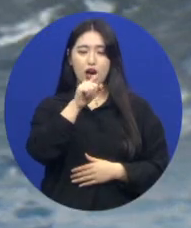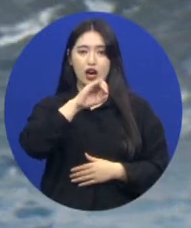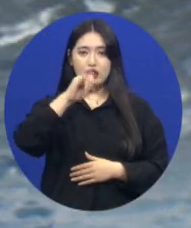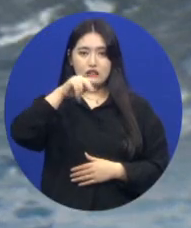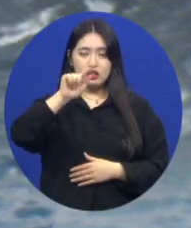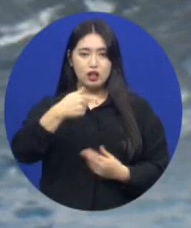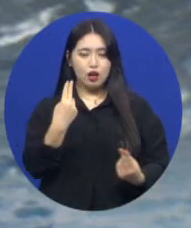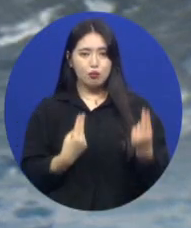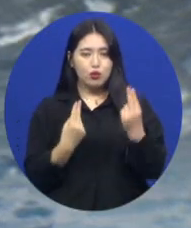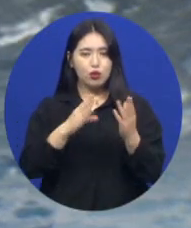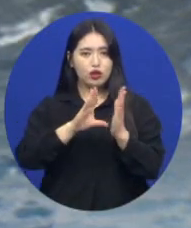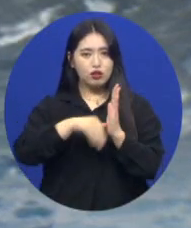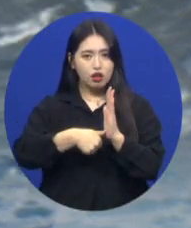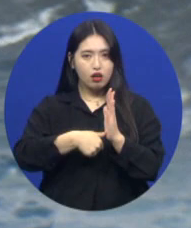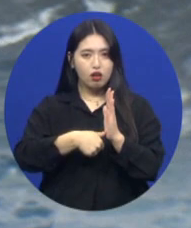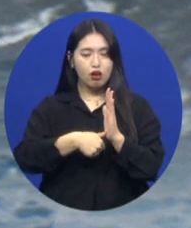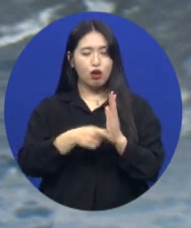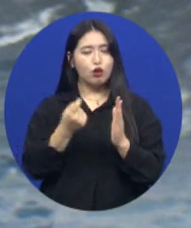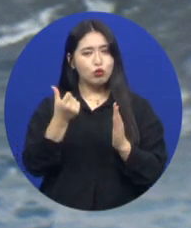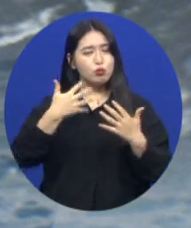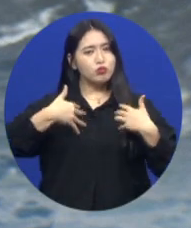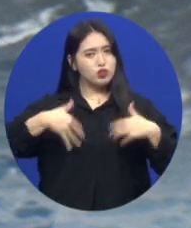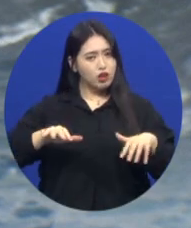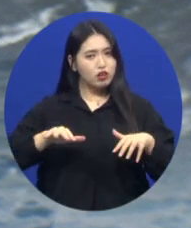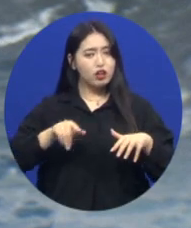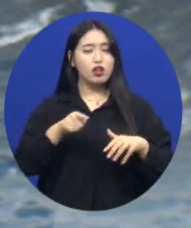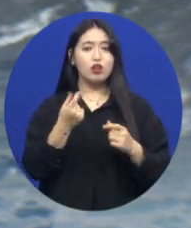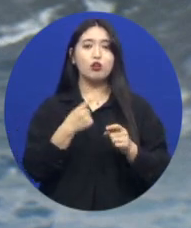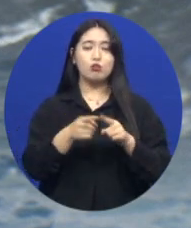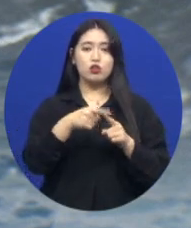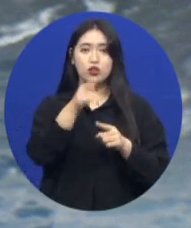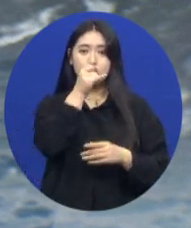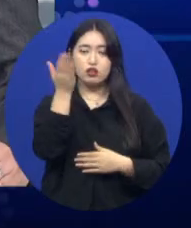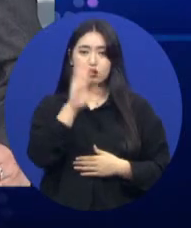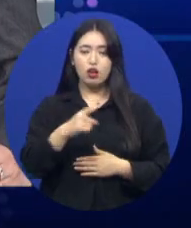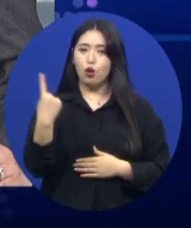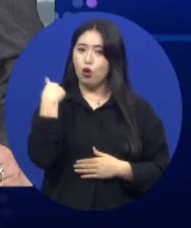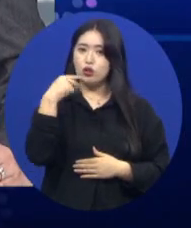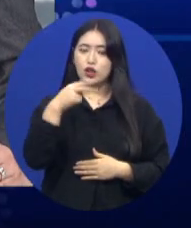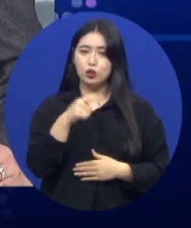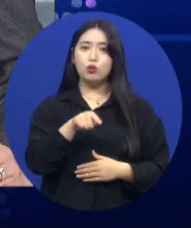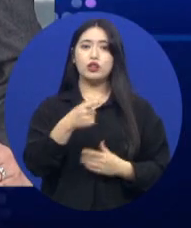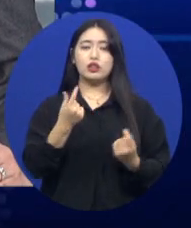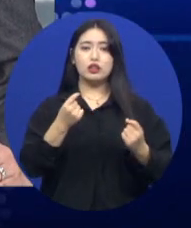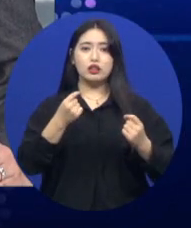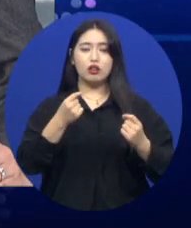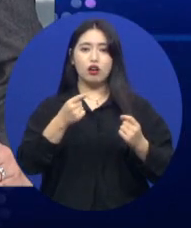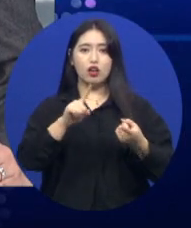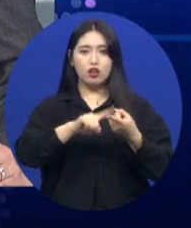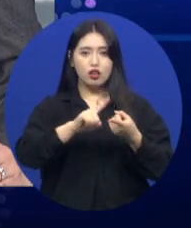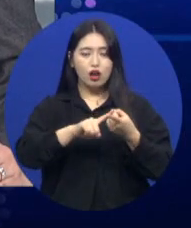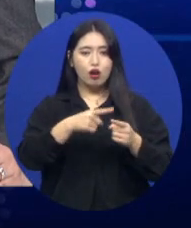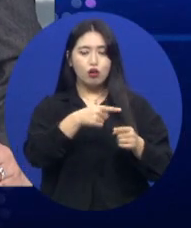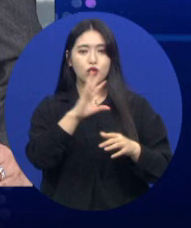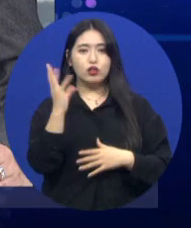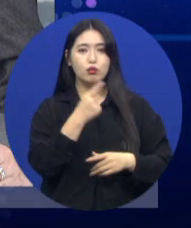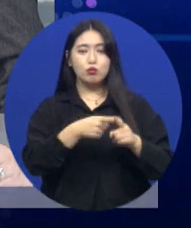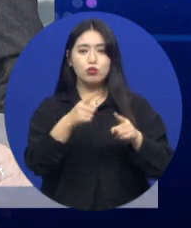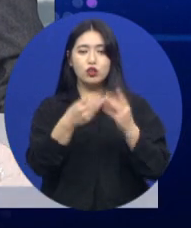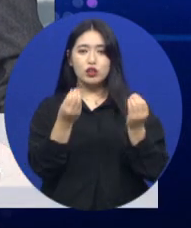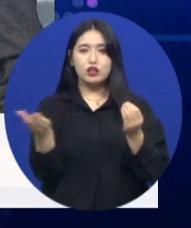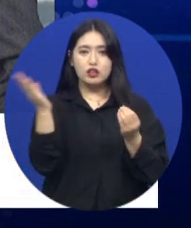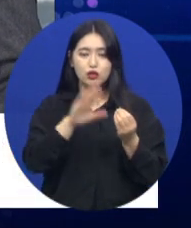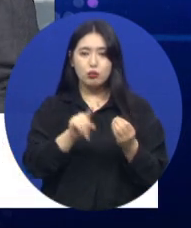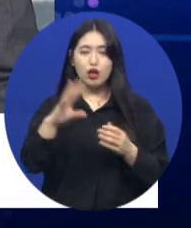마이샵 보다는 그래도 좀 약했다 이런 분석들이 있는데 어제 둔 시간에 이제 태풍 뭐 분석을 해 봤습니다만